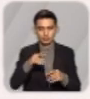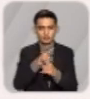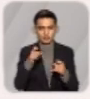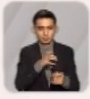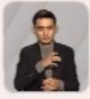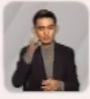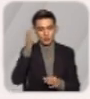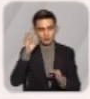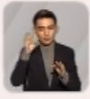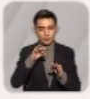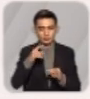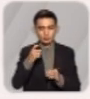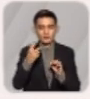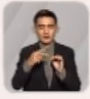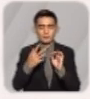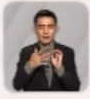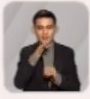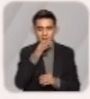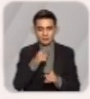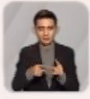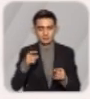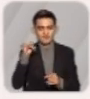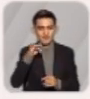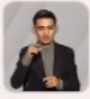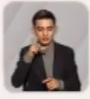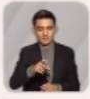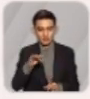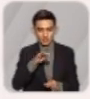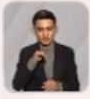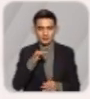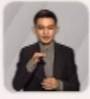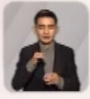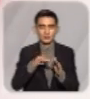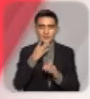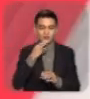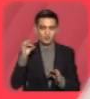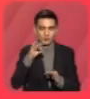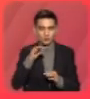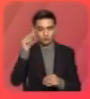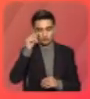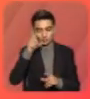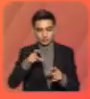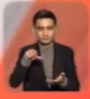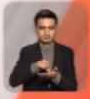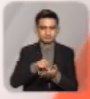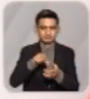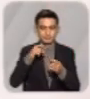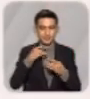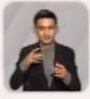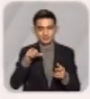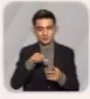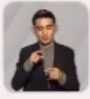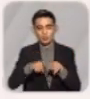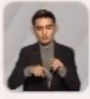конференции, посвященной 125-летию известного деятеля. Помимо отечественных и зарубежных ученых, в мероприятии приняли участие родственники